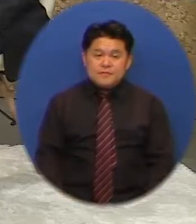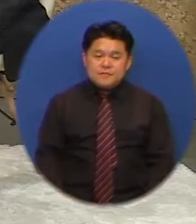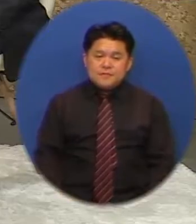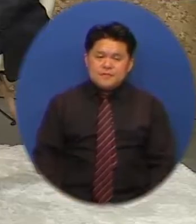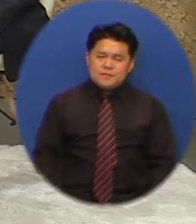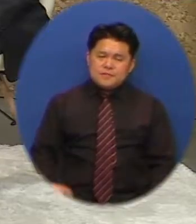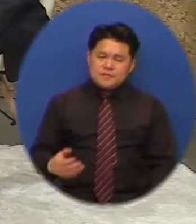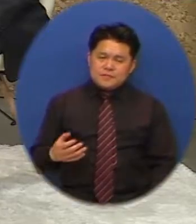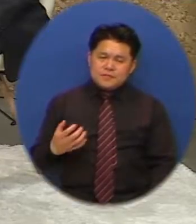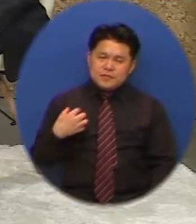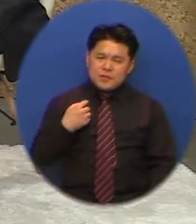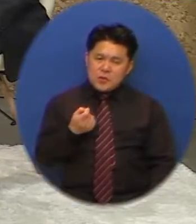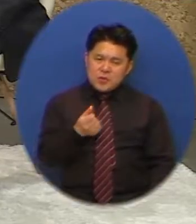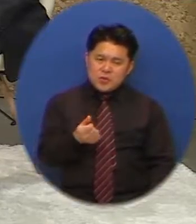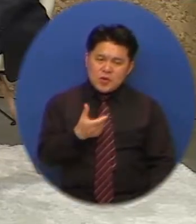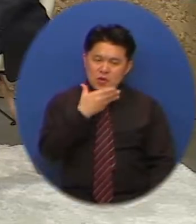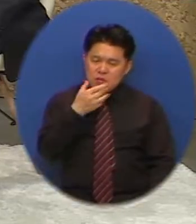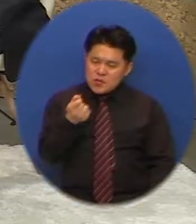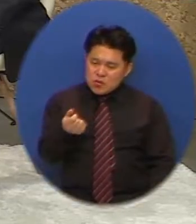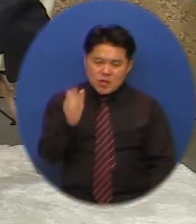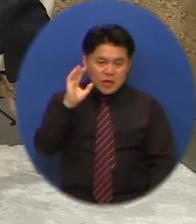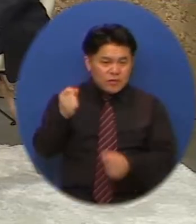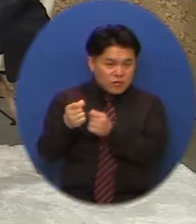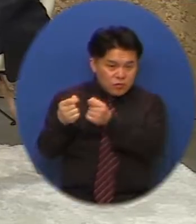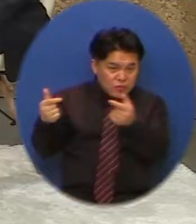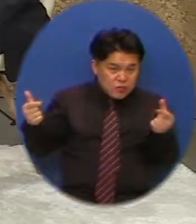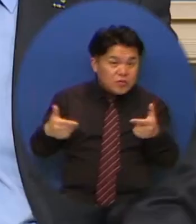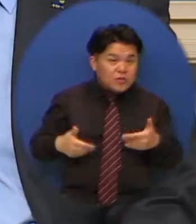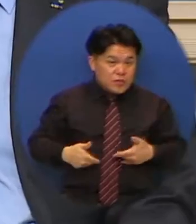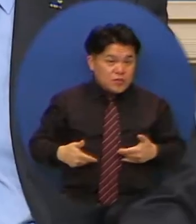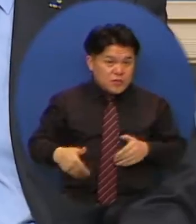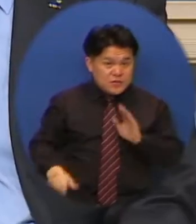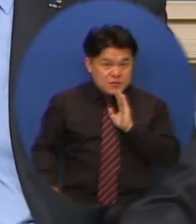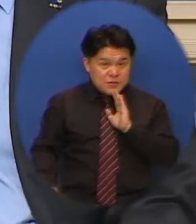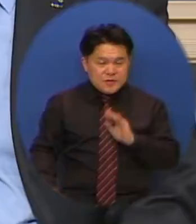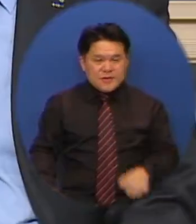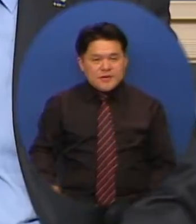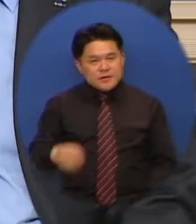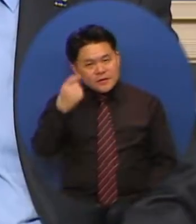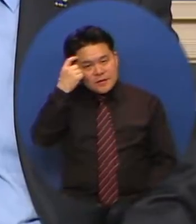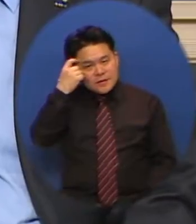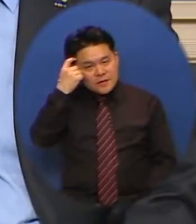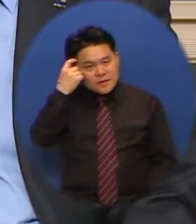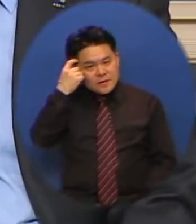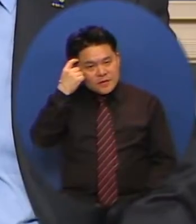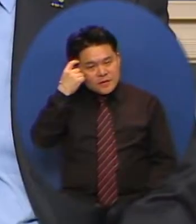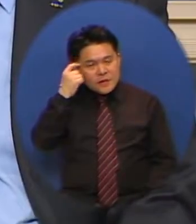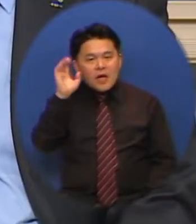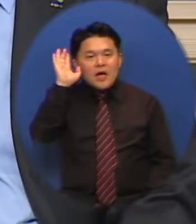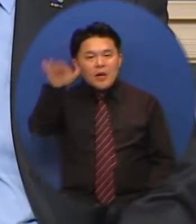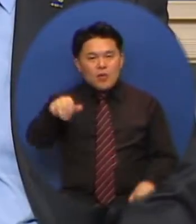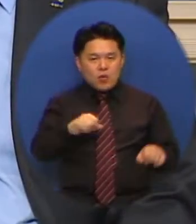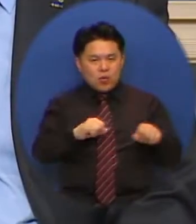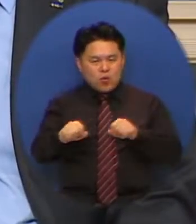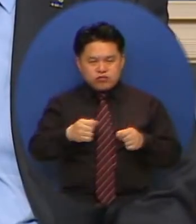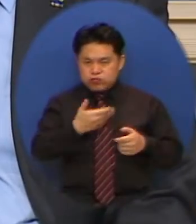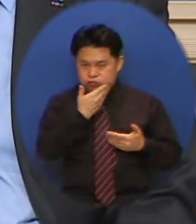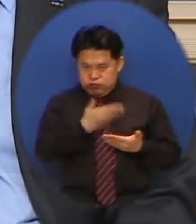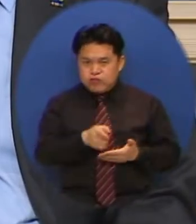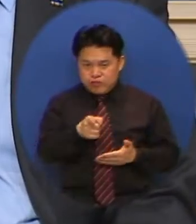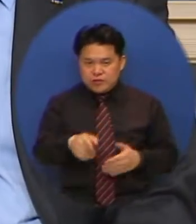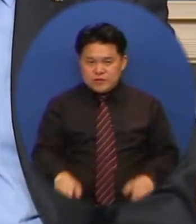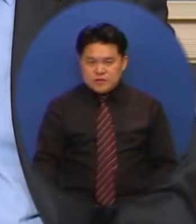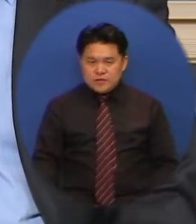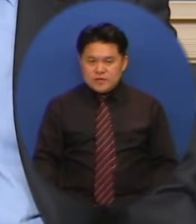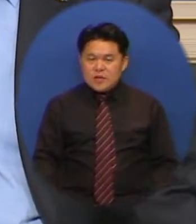저부담 저복지면 어쨌든 좀 늘려야 되는 당연하죠. 건데요. 네. 그 협의회의 어떤 그 역할이 굉장히 중요할 것 같습니다. 네.